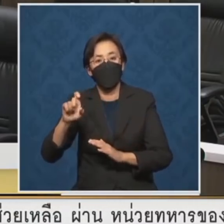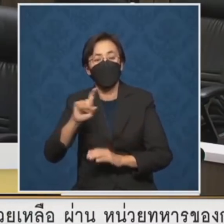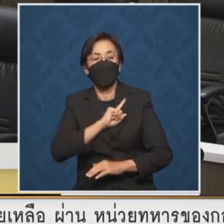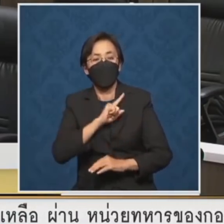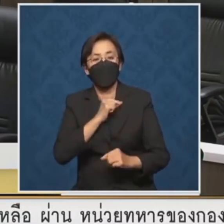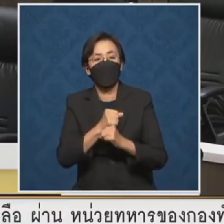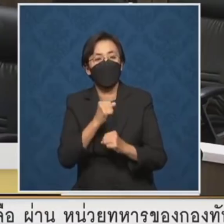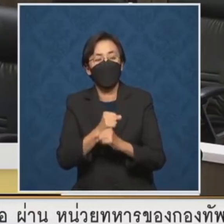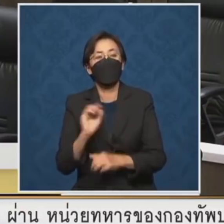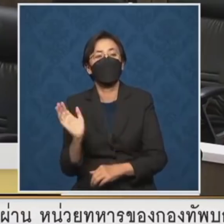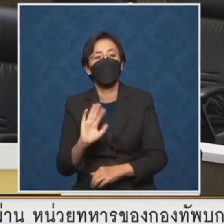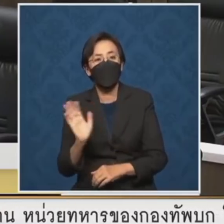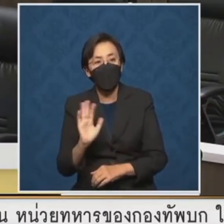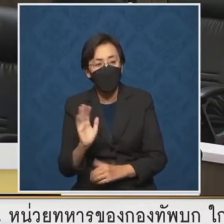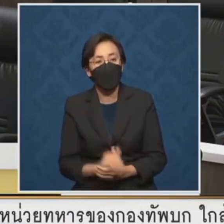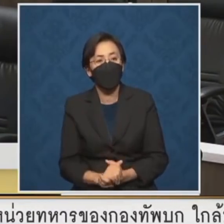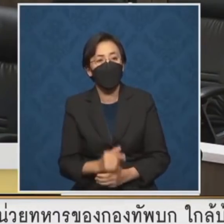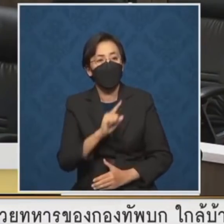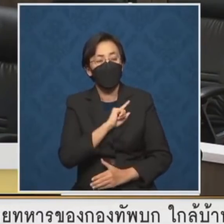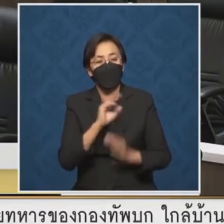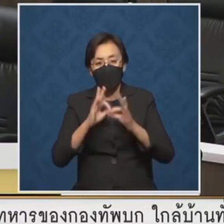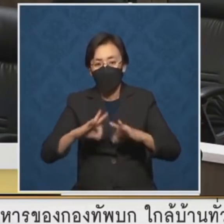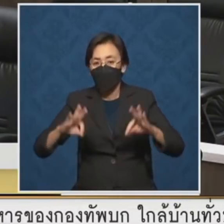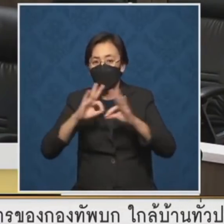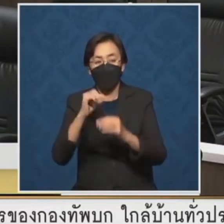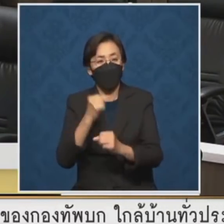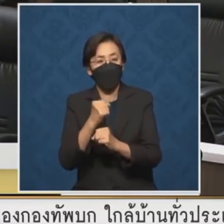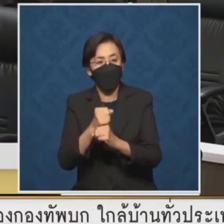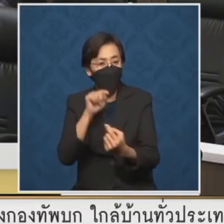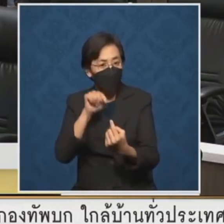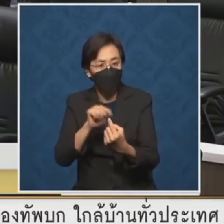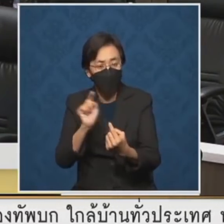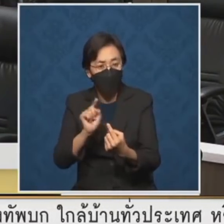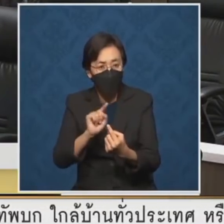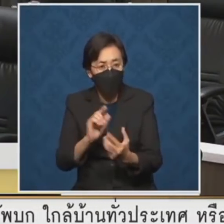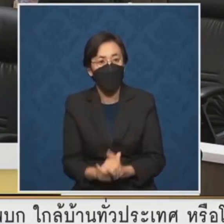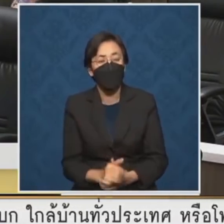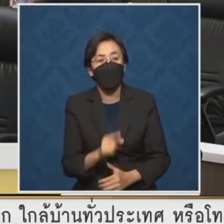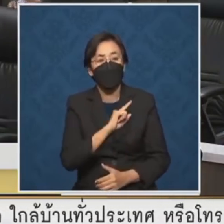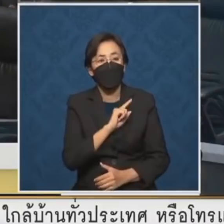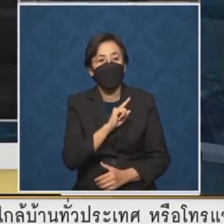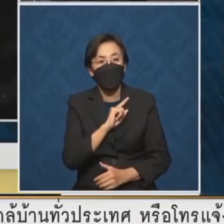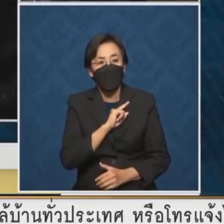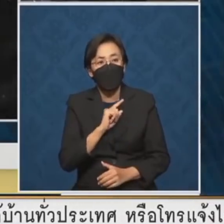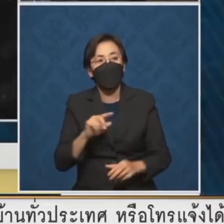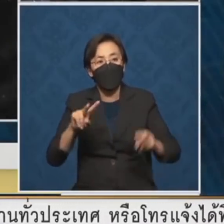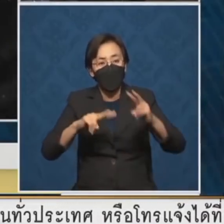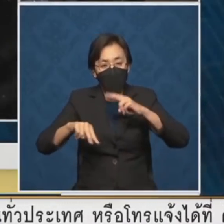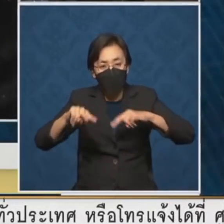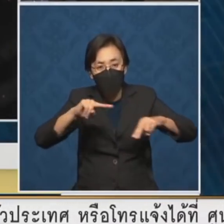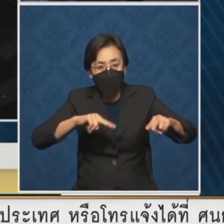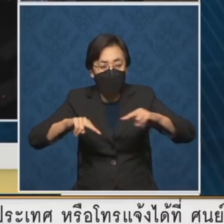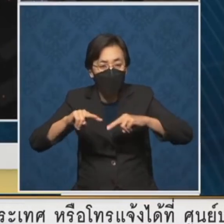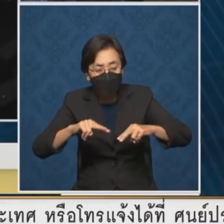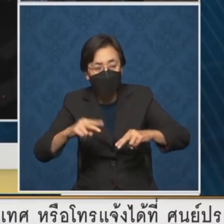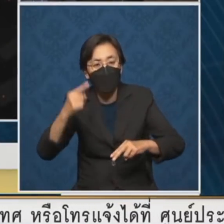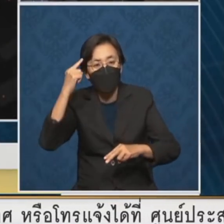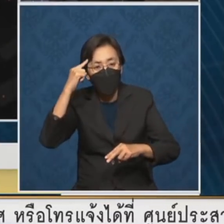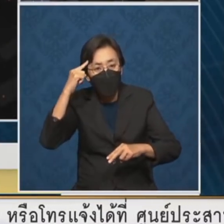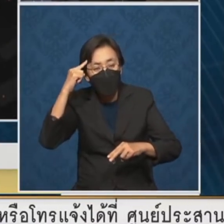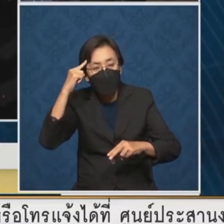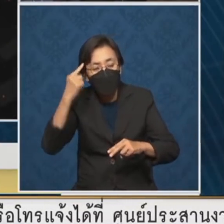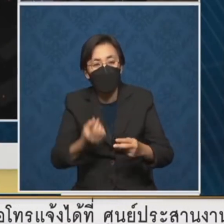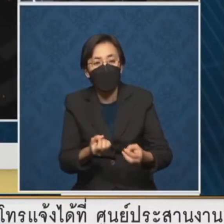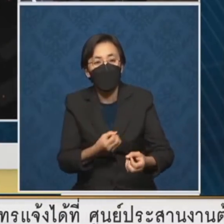ให้ทำครับเพราะภารกิจเดียวที่ท่านได้รับมอบหมายมาก็คือภารกิจในการควบคุมความคิดประชาชน